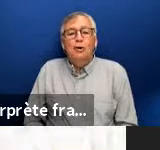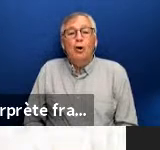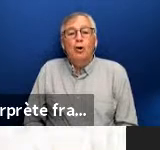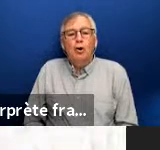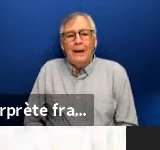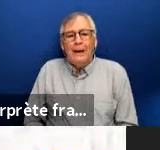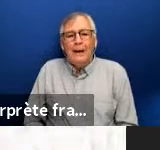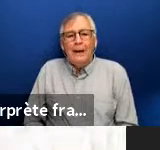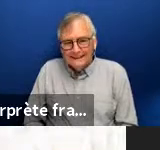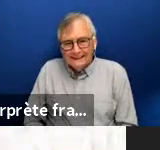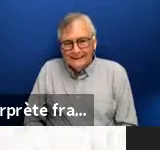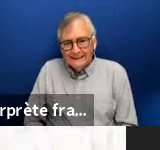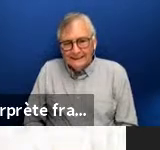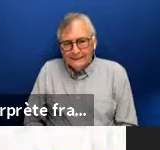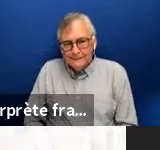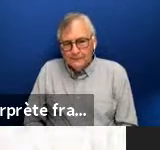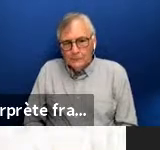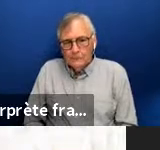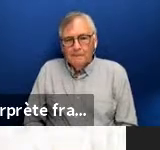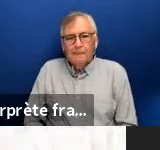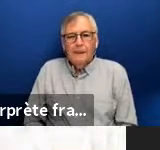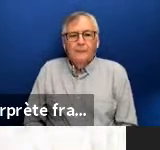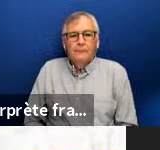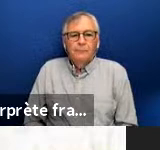c'est d'être relax.